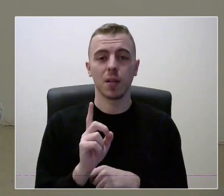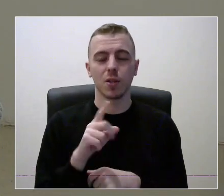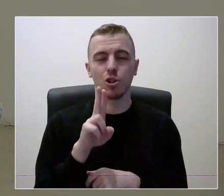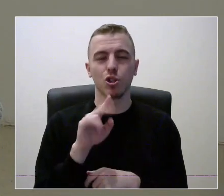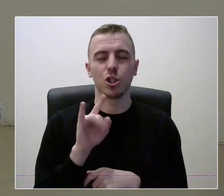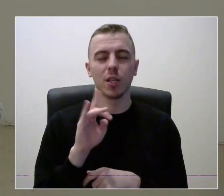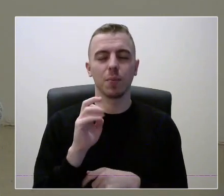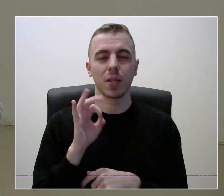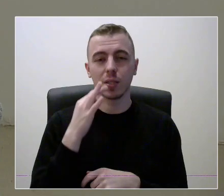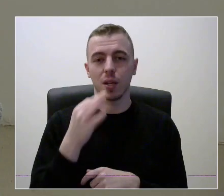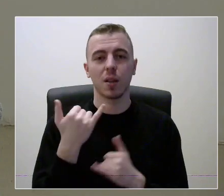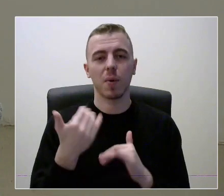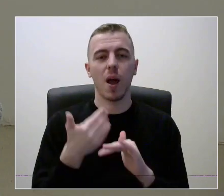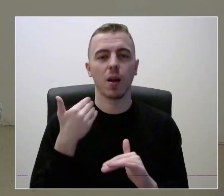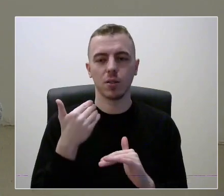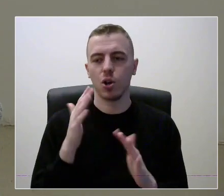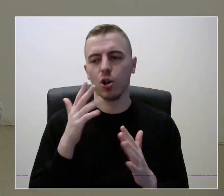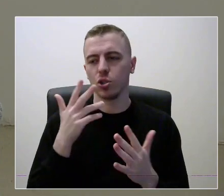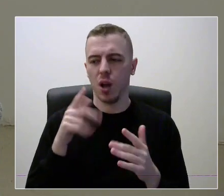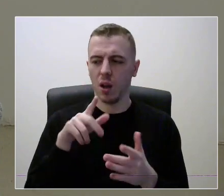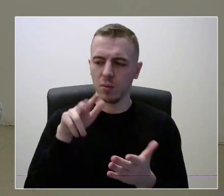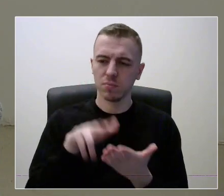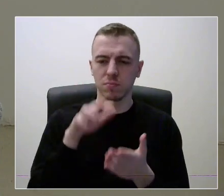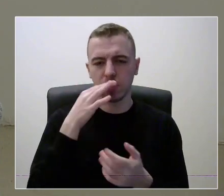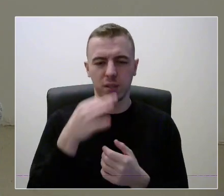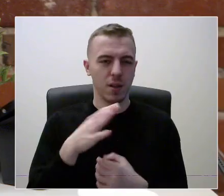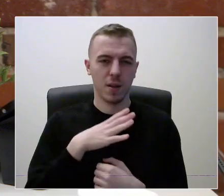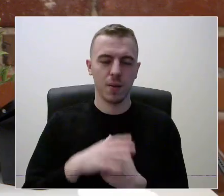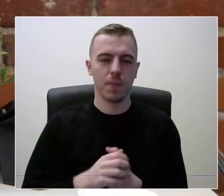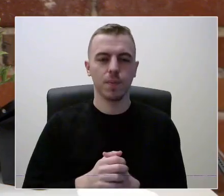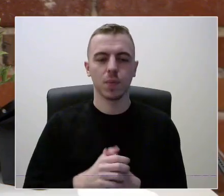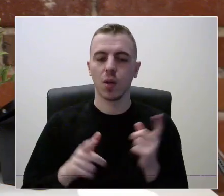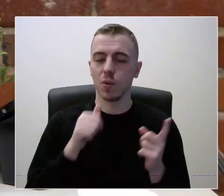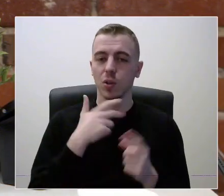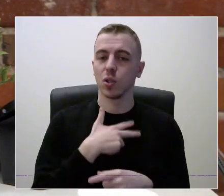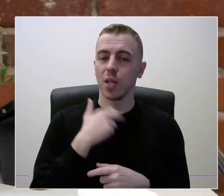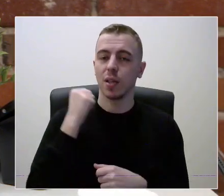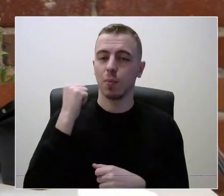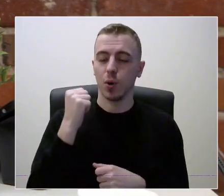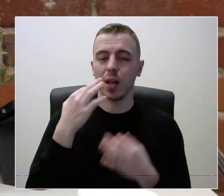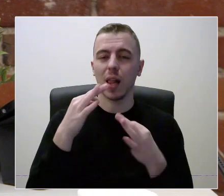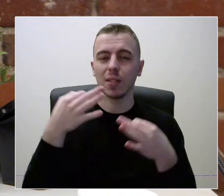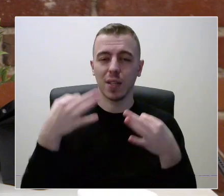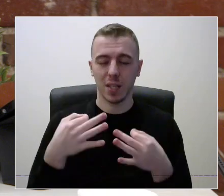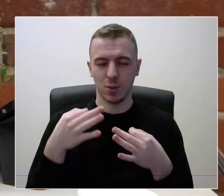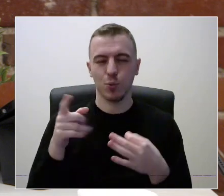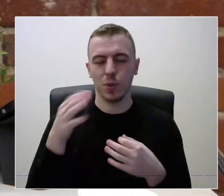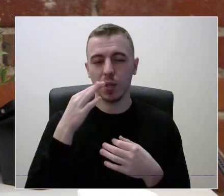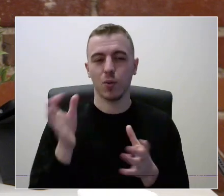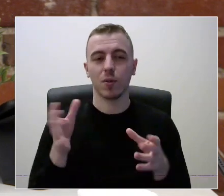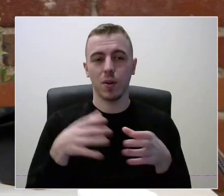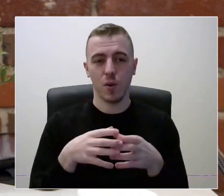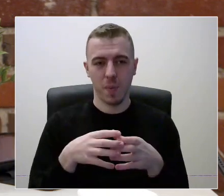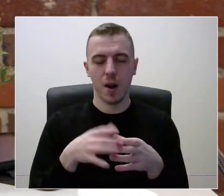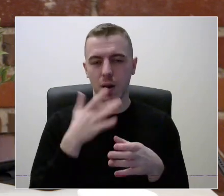minėjo, anksto, kad ar būtų kažką tai įvardinti. Bet ar tai reiškia, kad, tarkim, socialdemokratai ir Laisvė ir Teisingumas, jūs įvardinot juos kaip koalicijos partnerius, taip, deleguotų